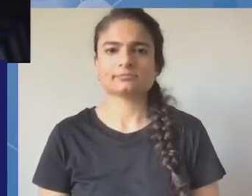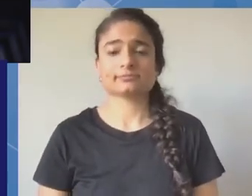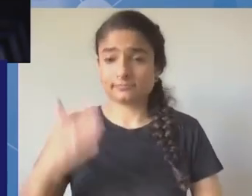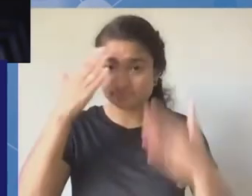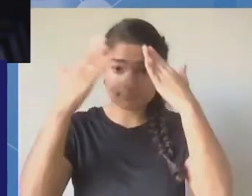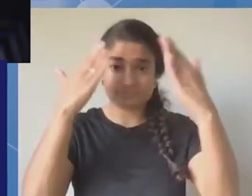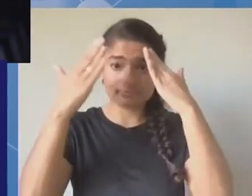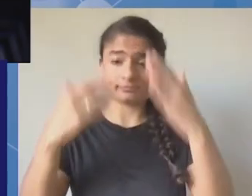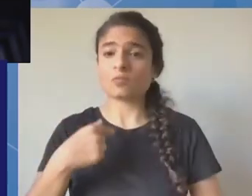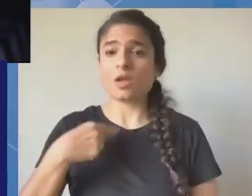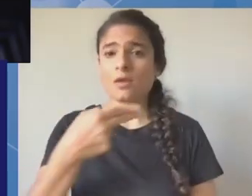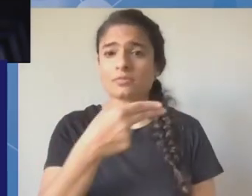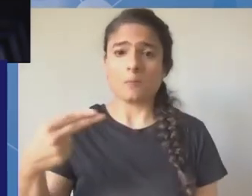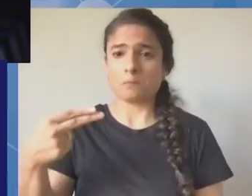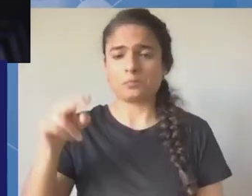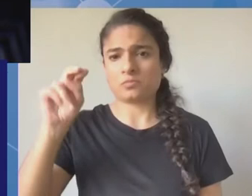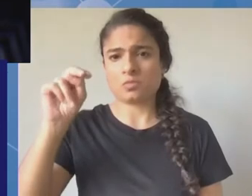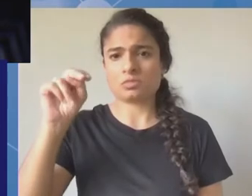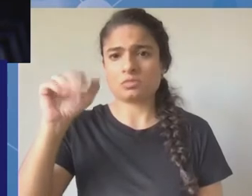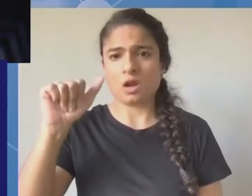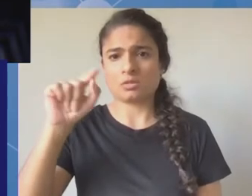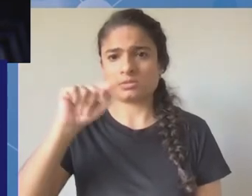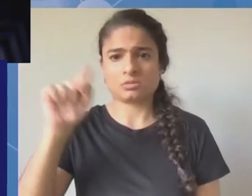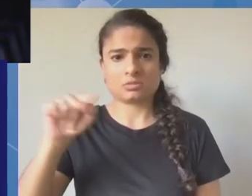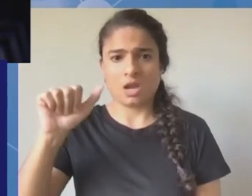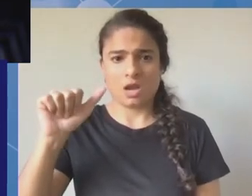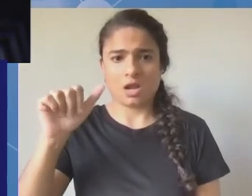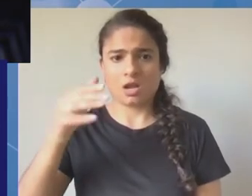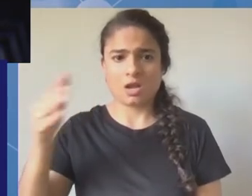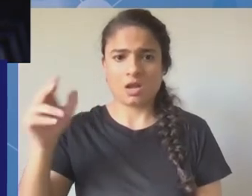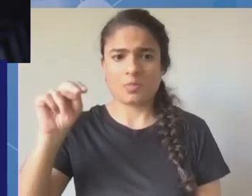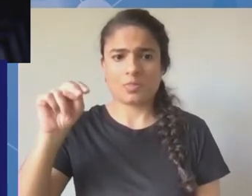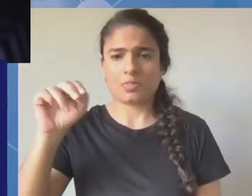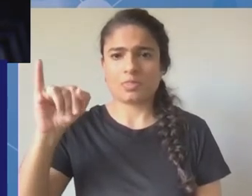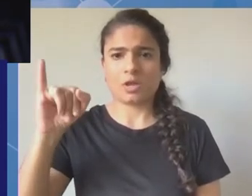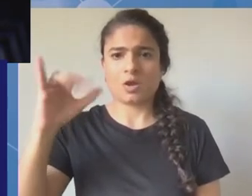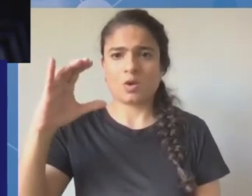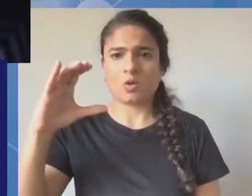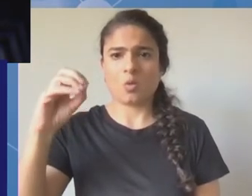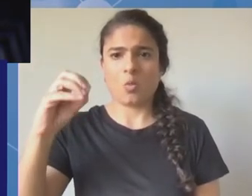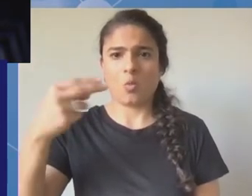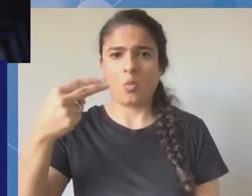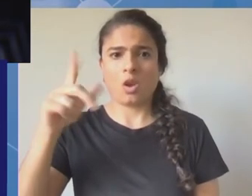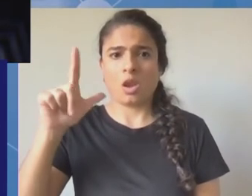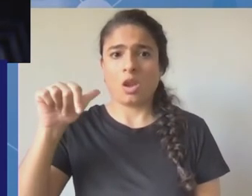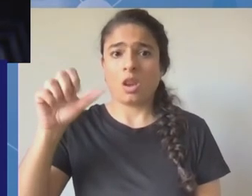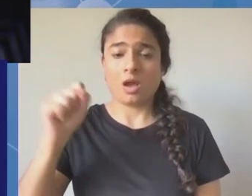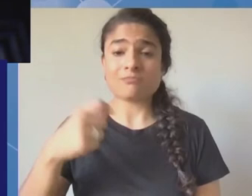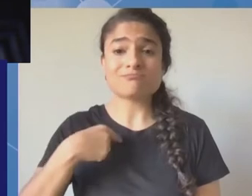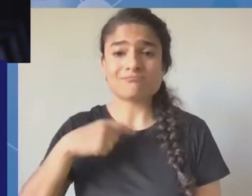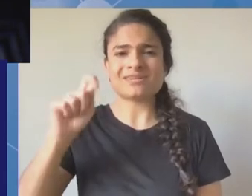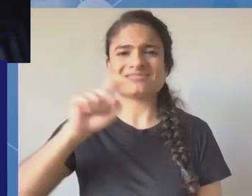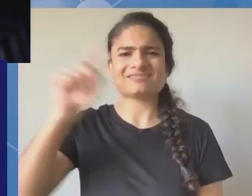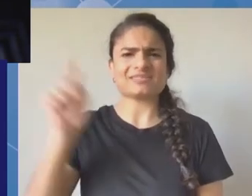我叫桑纳克拉斯，我是来坦桑尼亚。我首先要给大